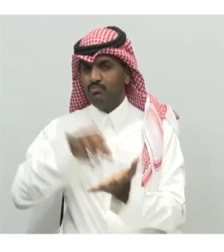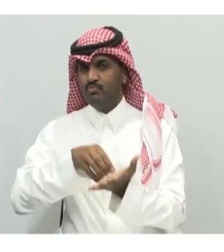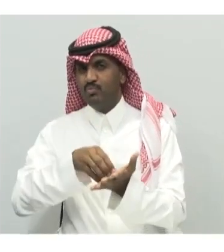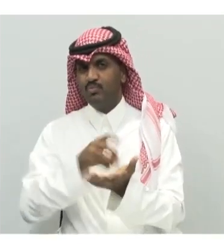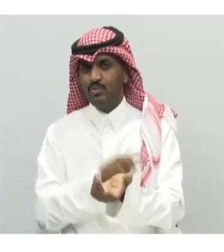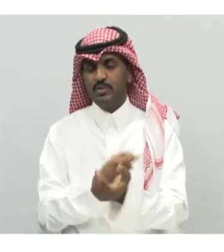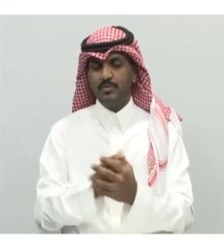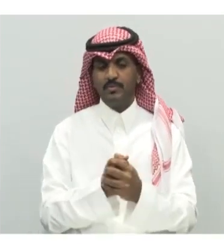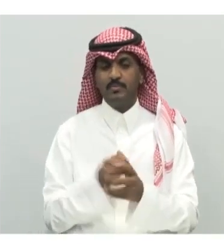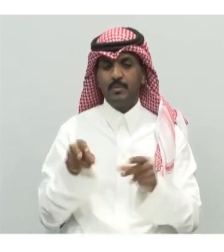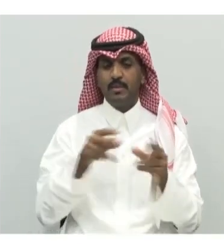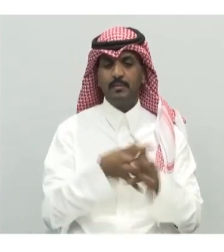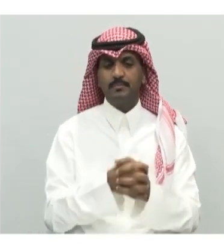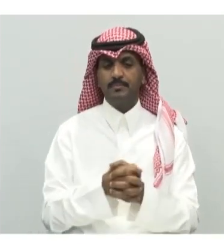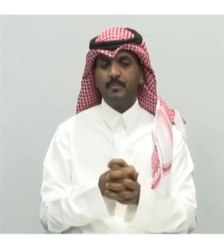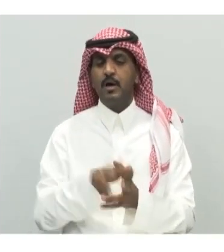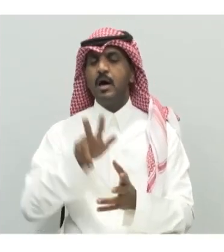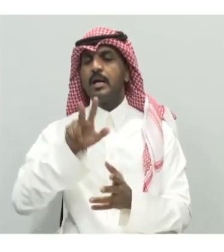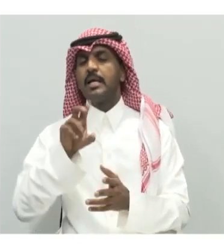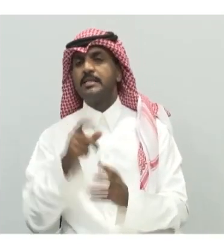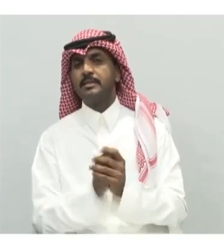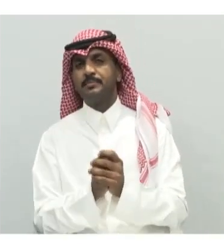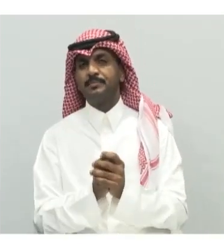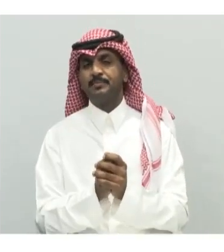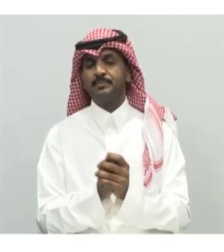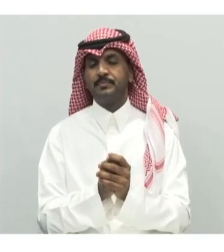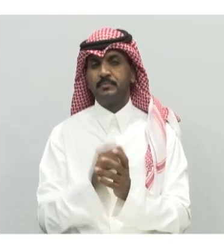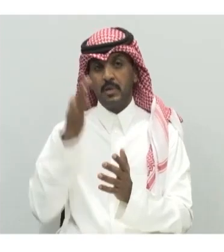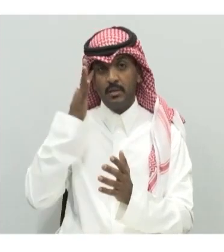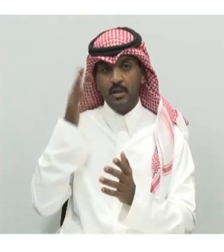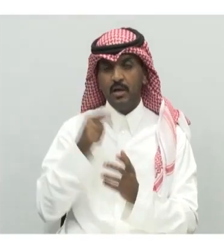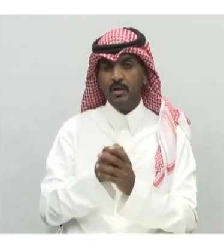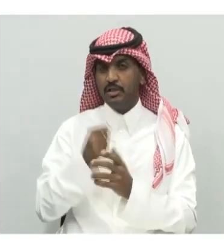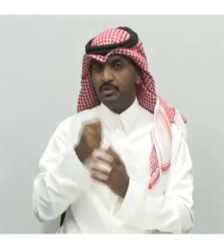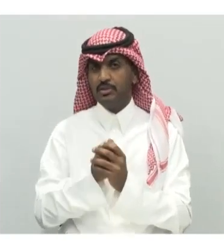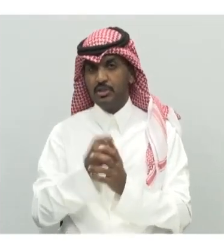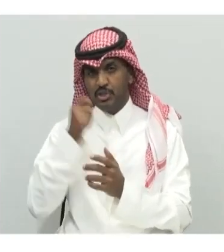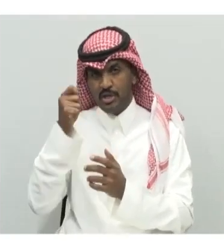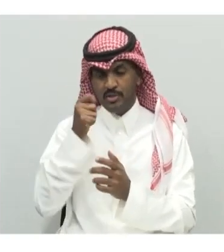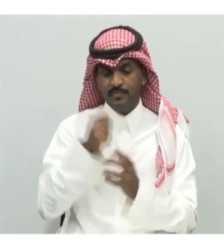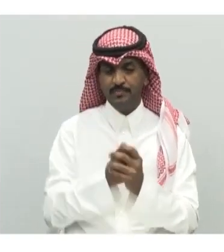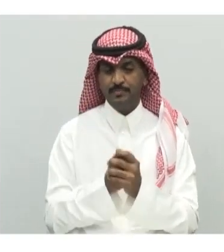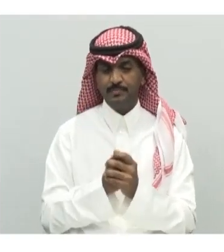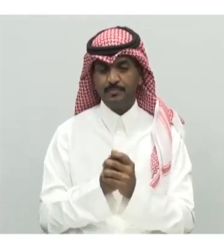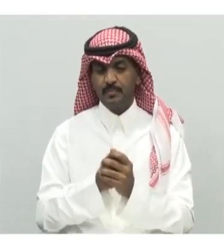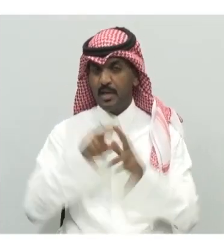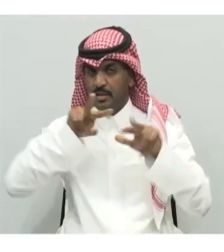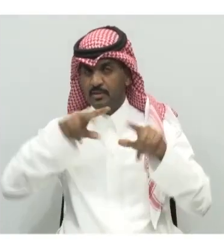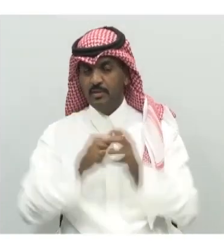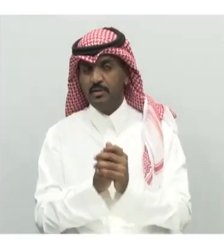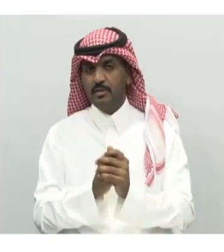مثال مثل الرازي ومن الاختراعات التي اكتشفها وتوصل اليها ابو بكر الرازي